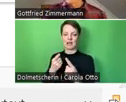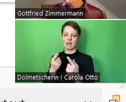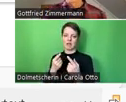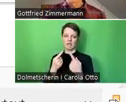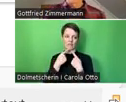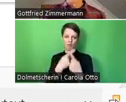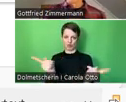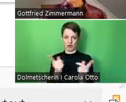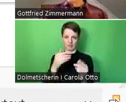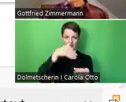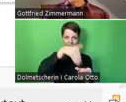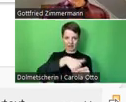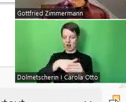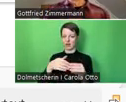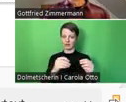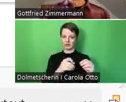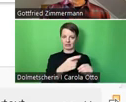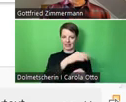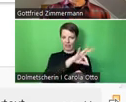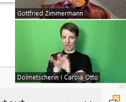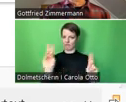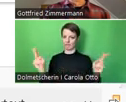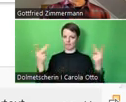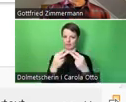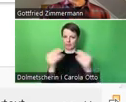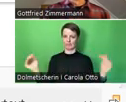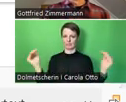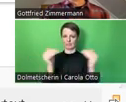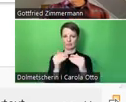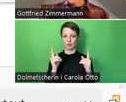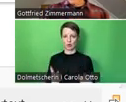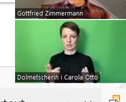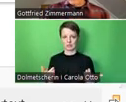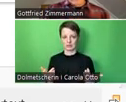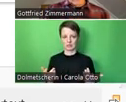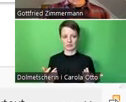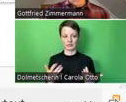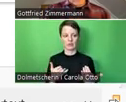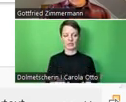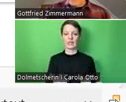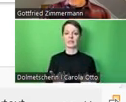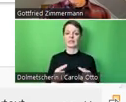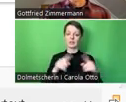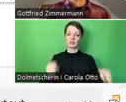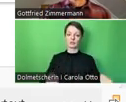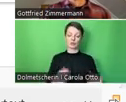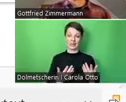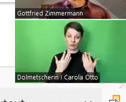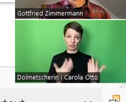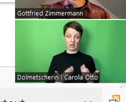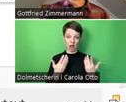Sie hier reinschreiben. Und wenn ich jetzt in meinem Screenreader dieses Dokument lese, ich schalte es wieder